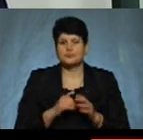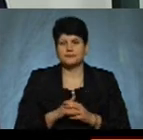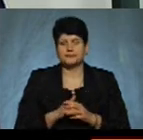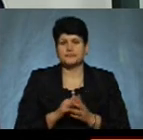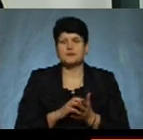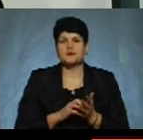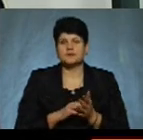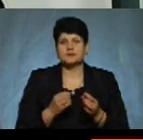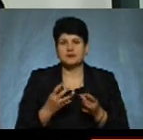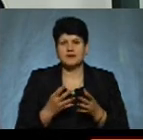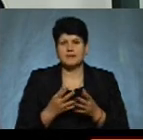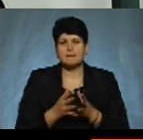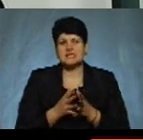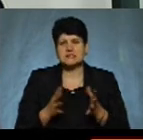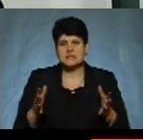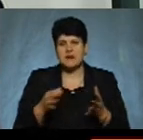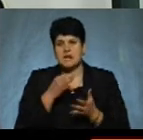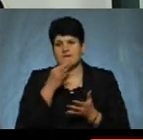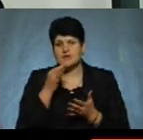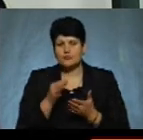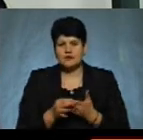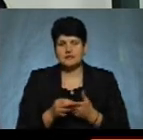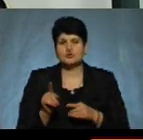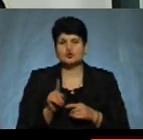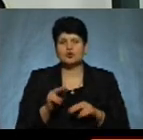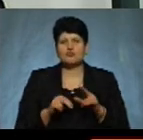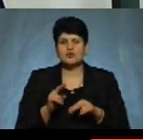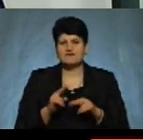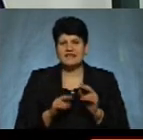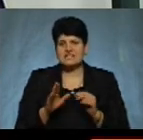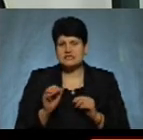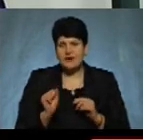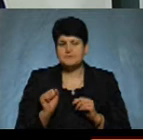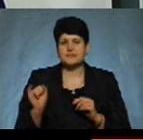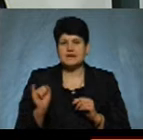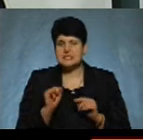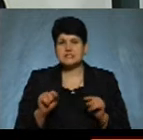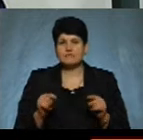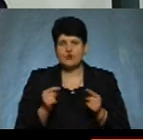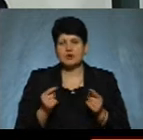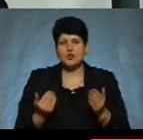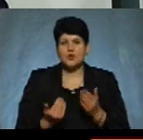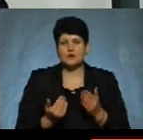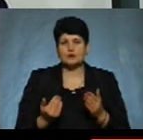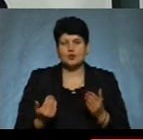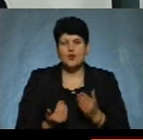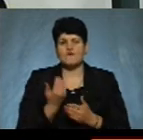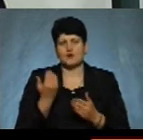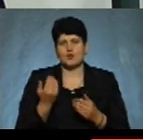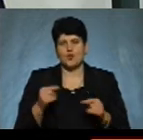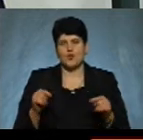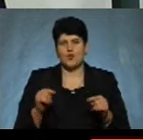причини максимальної відповідальності щодо будівництва і до створення саме нових умов для наших мешканців.